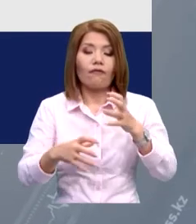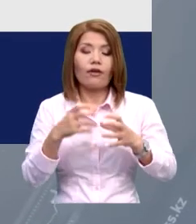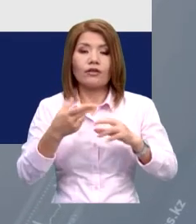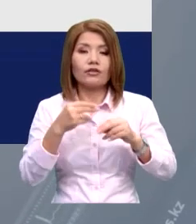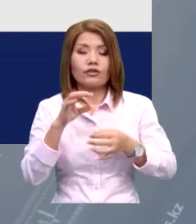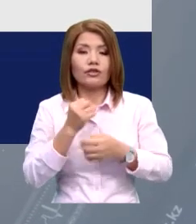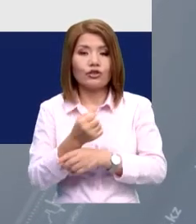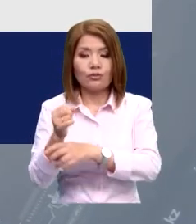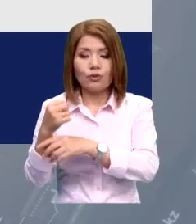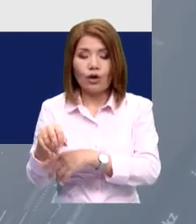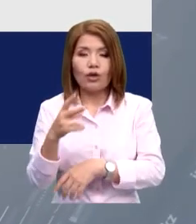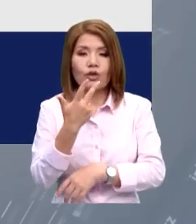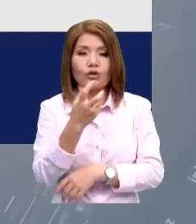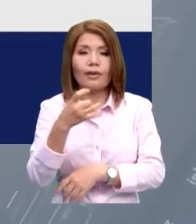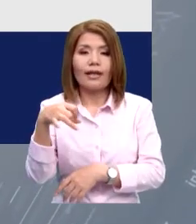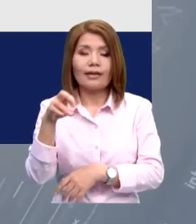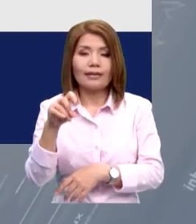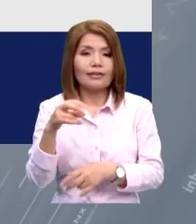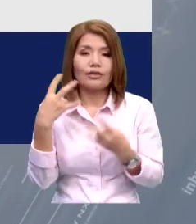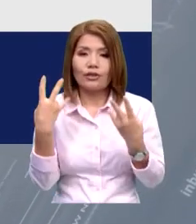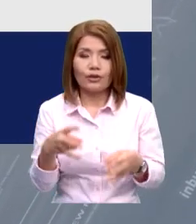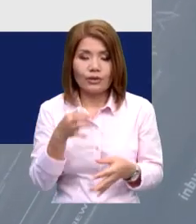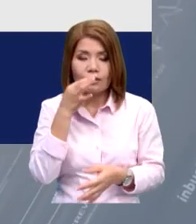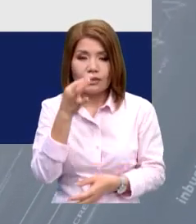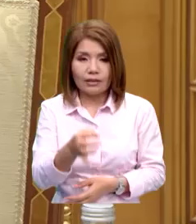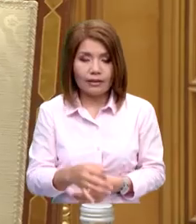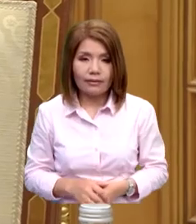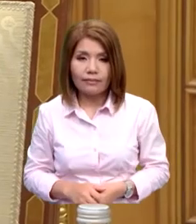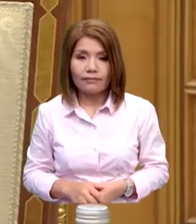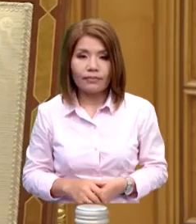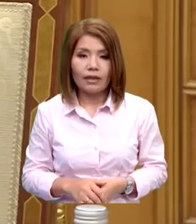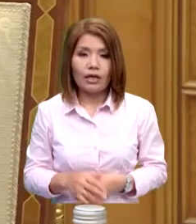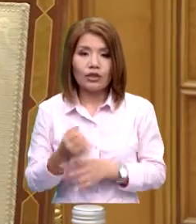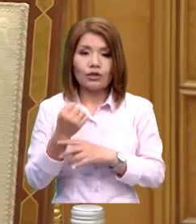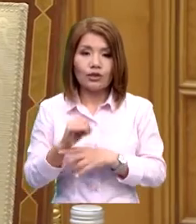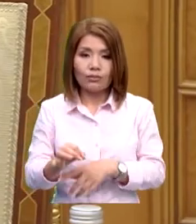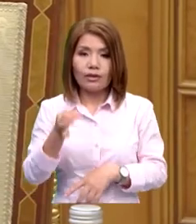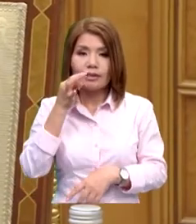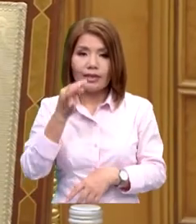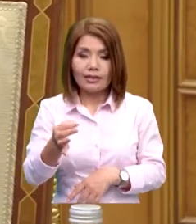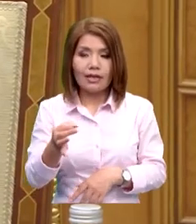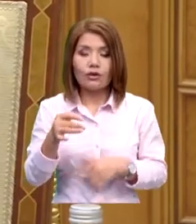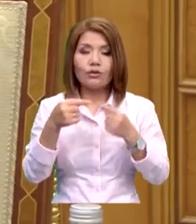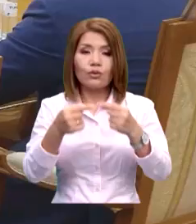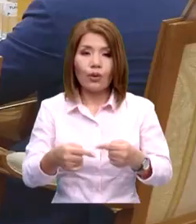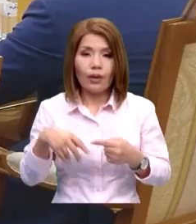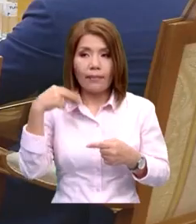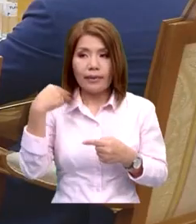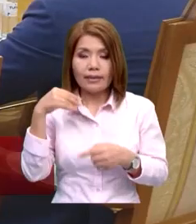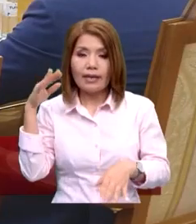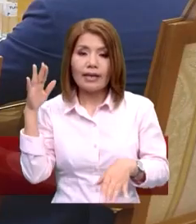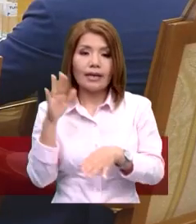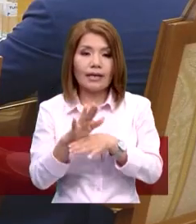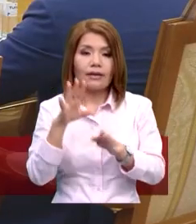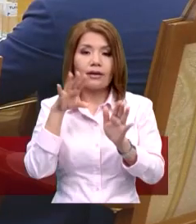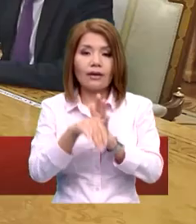ретінде федерацияға 3 миллиард теңге қажет емес деп мәлімдеймін. Чемпион қыздың сөзінше, бұл мәселе тура президент қабылдауына